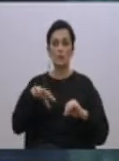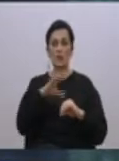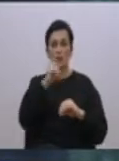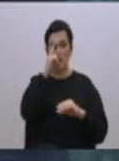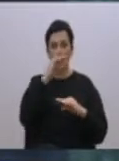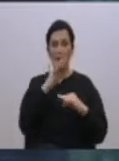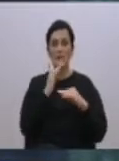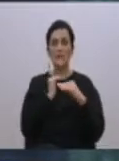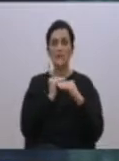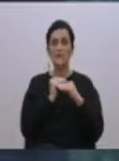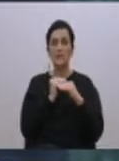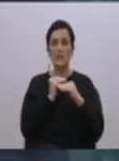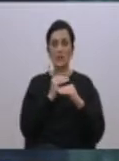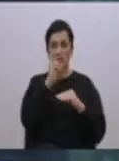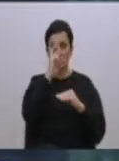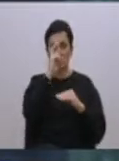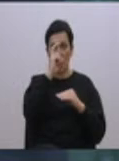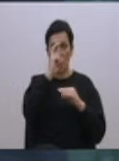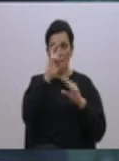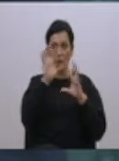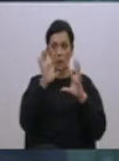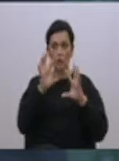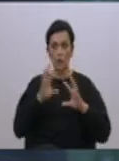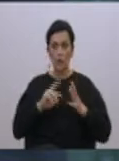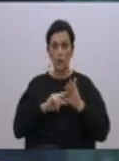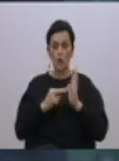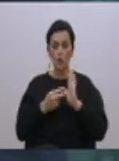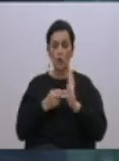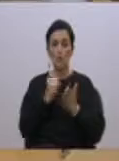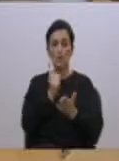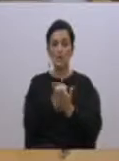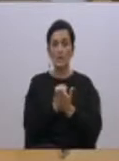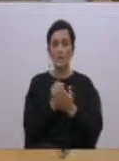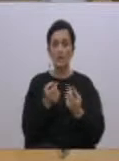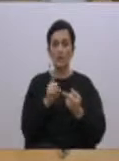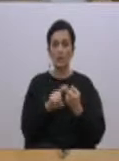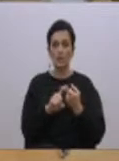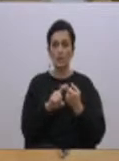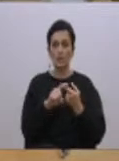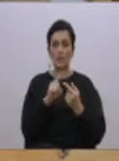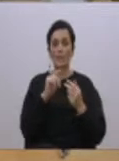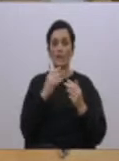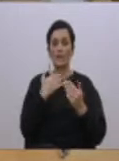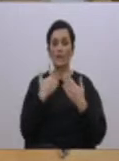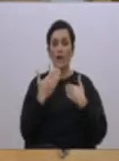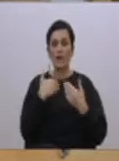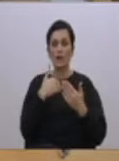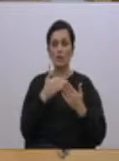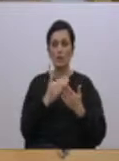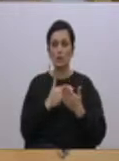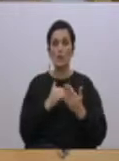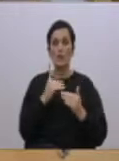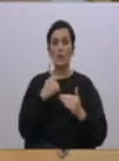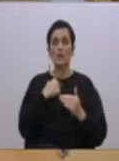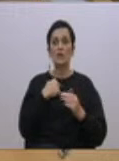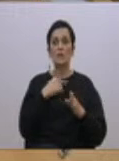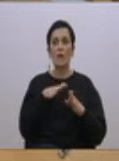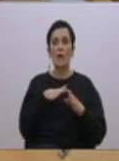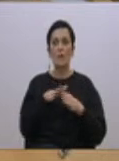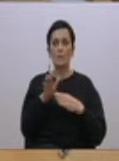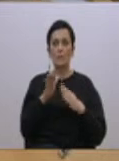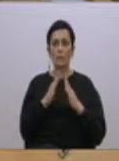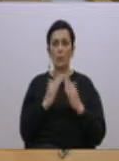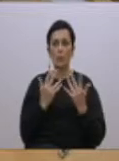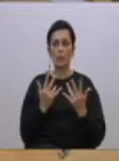genderuli thanastvorobis sakhmelpo konceptsiis damtkitsebis shesakhe, tkhov chartot kenchiskis rejimi, uradgeba magali kvorumi aris